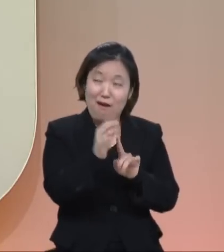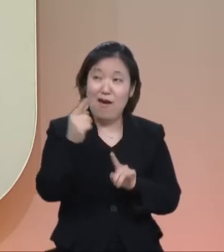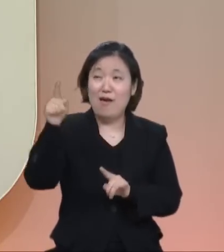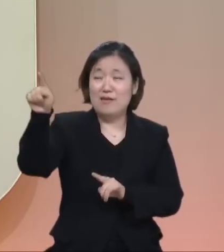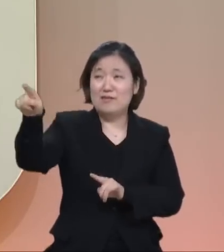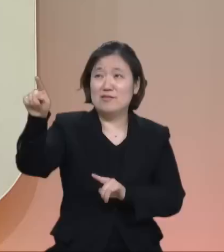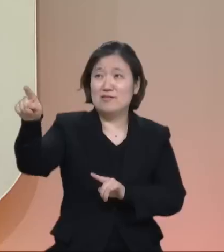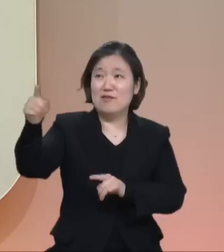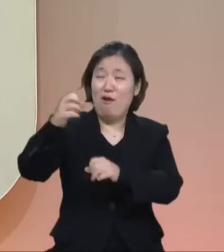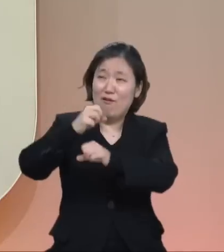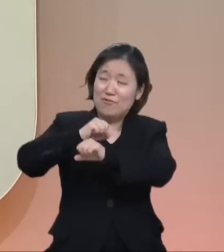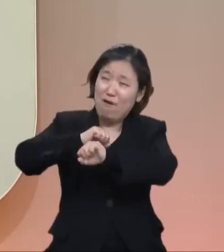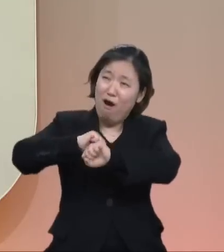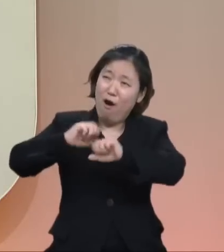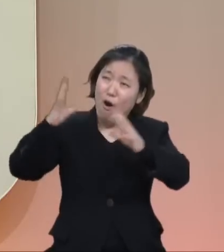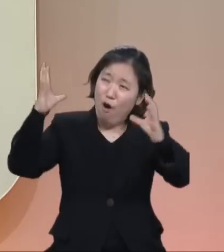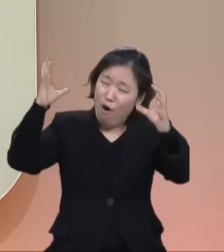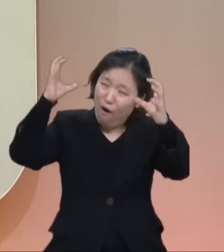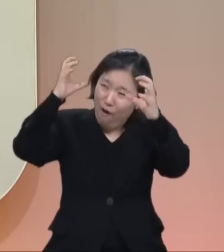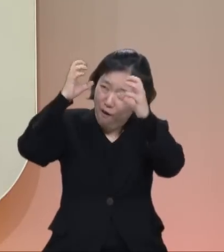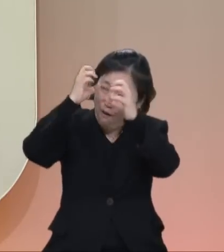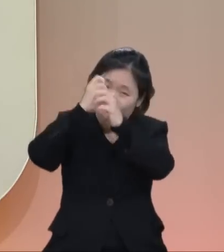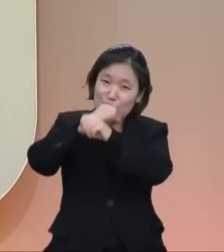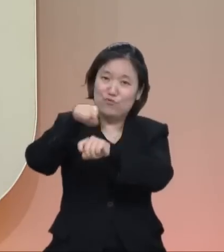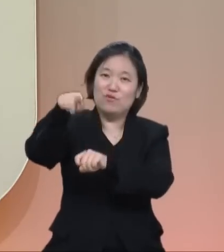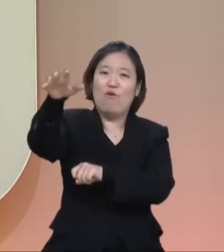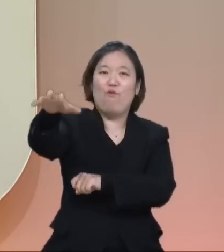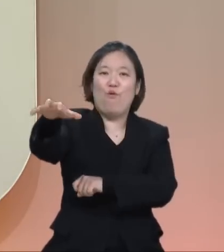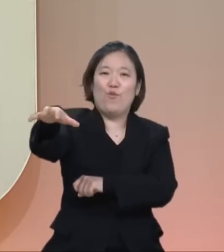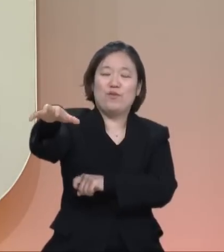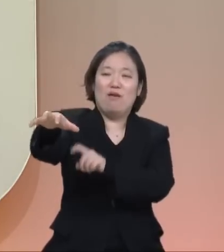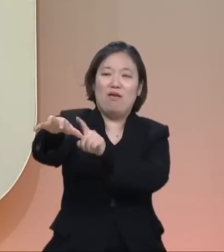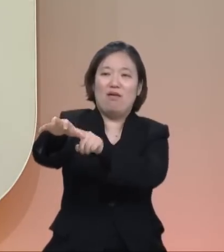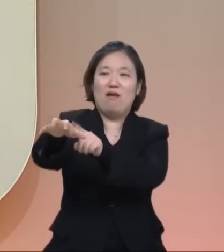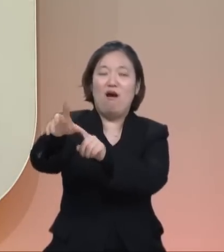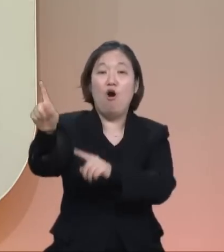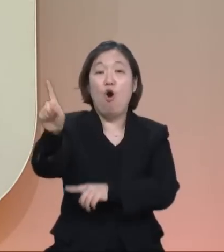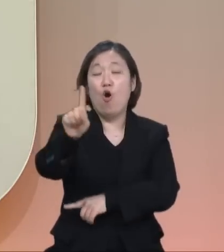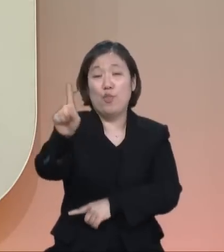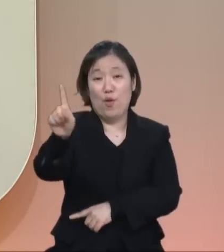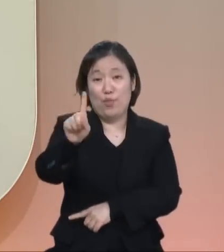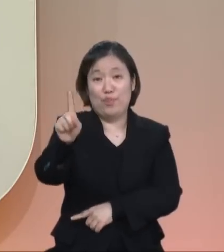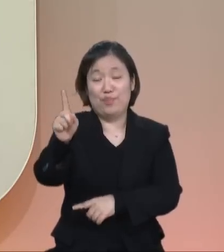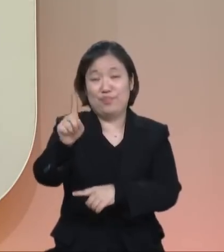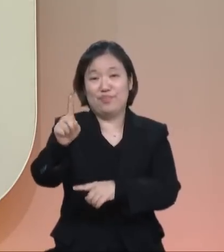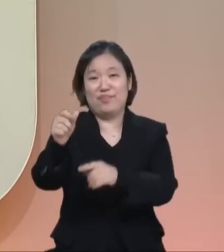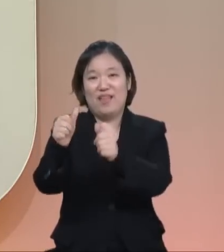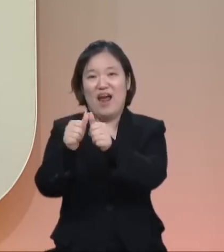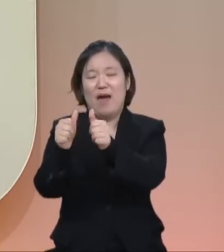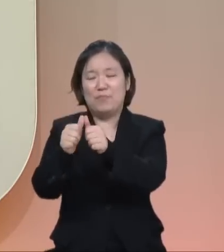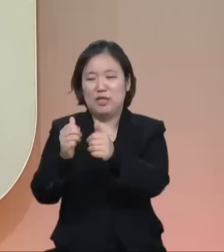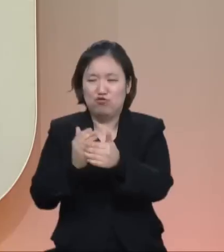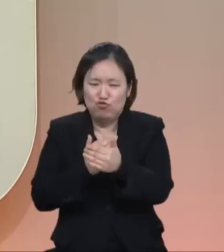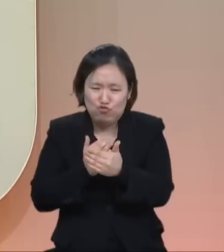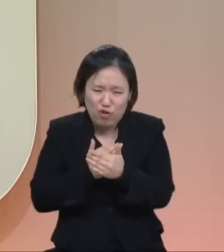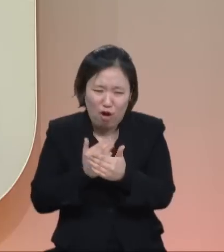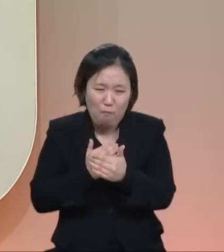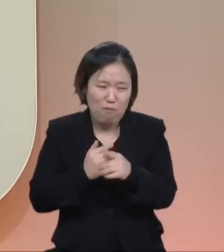광야에 저 어두운 칠흑 같은 광야에 어떤 나그네가 두려움과